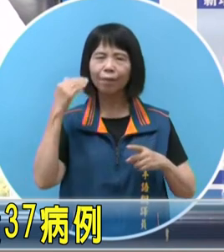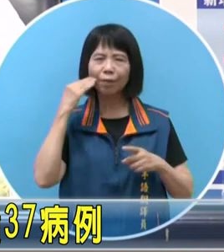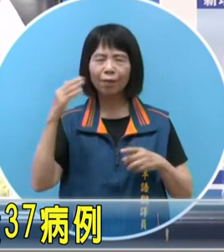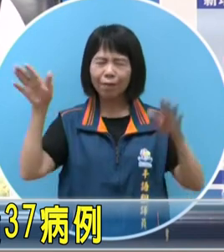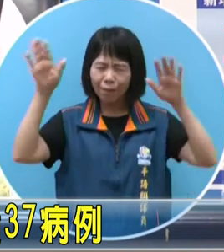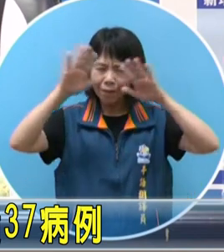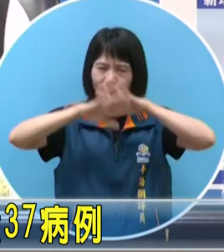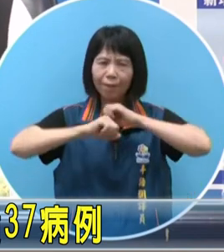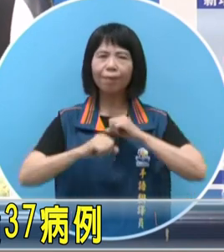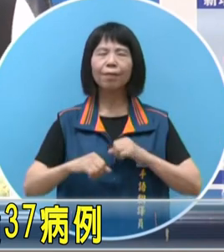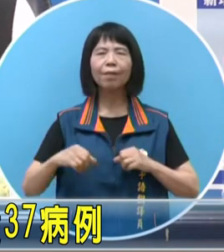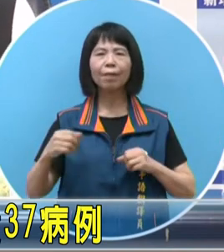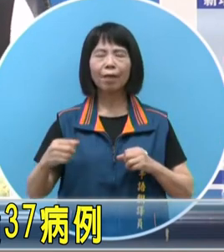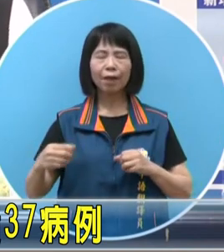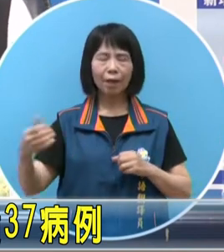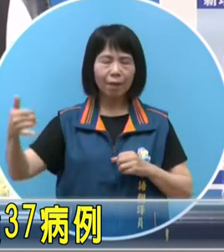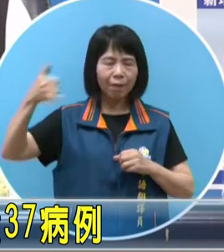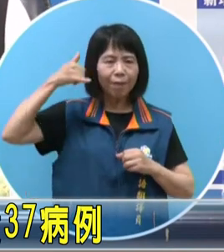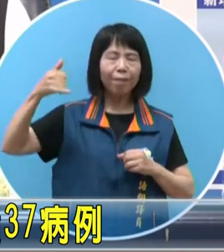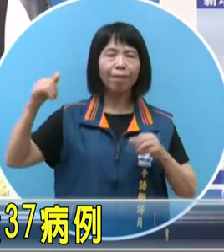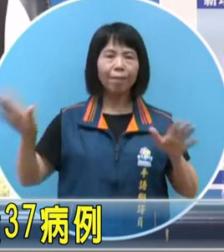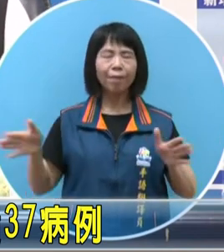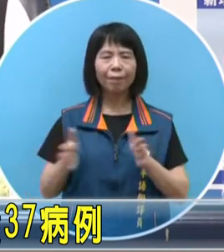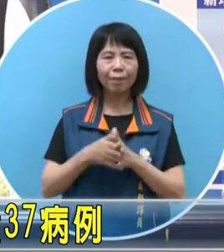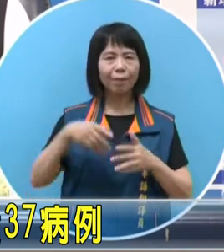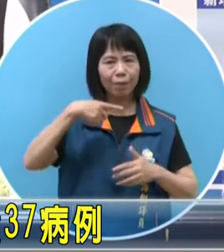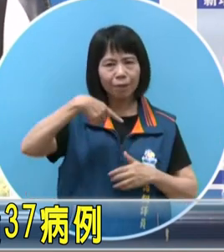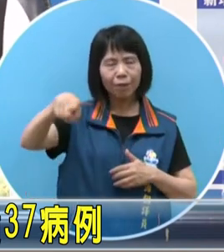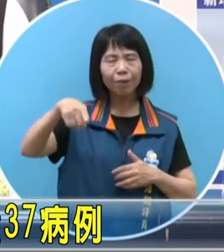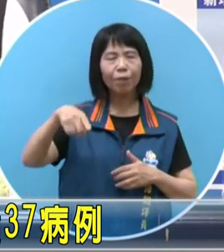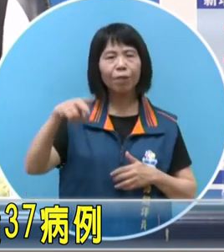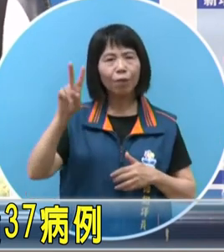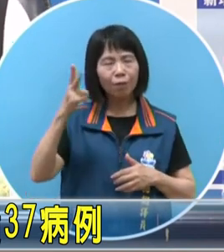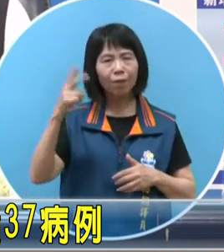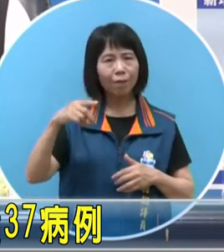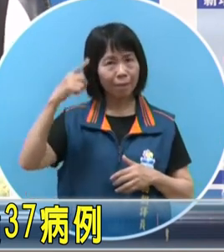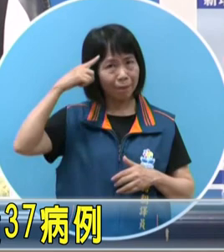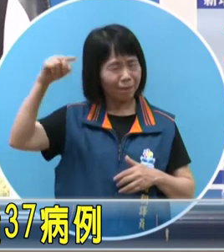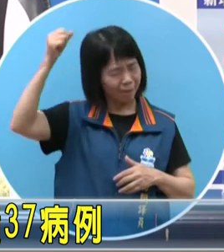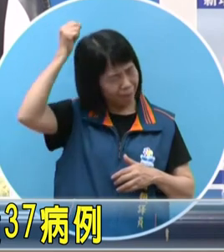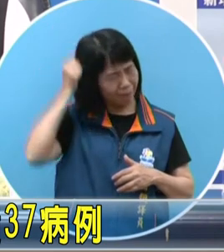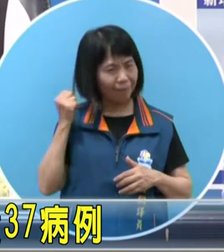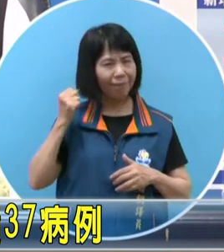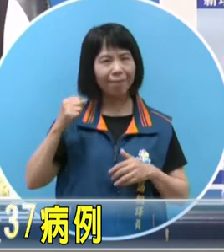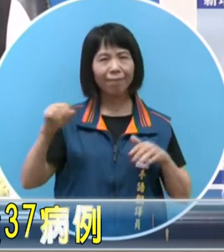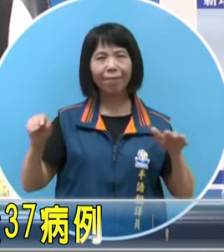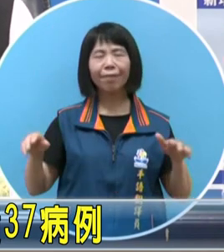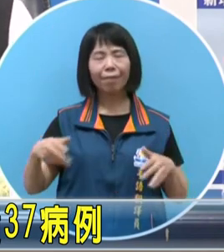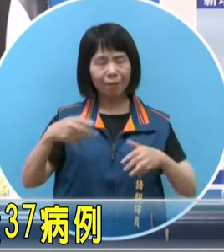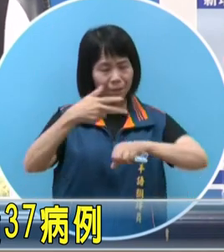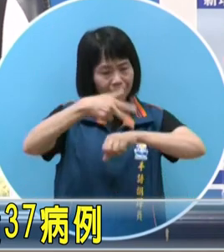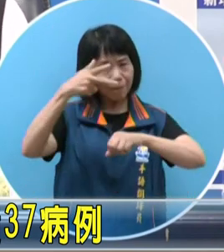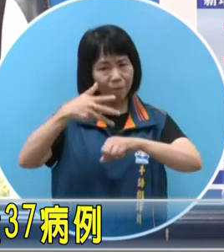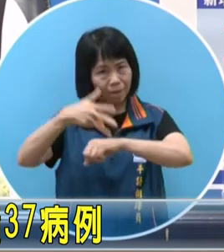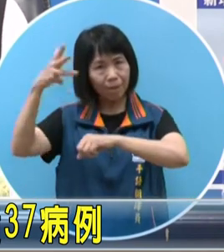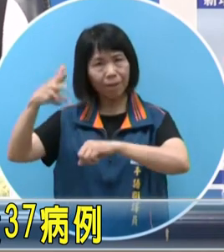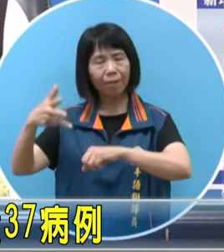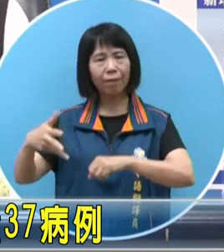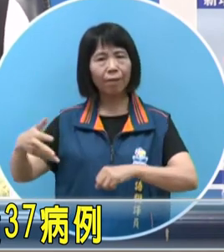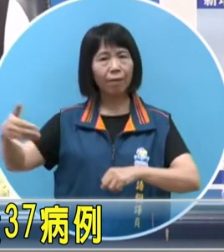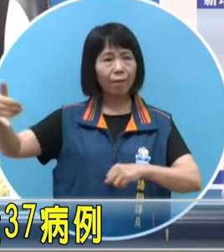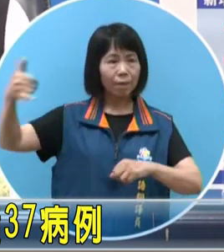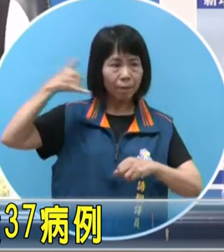CDC 我们确诊案例，常常有时候甚至是隔天的早上7、8点才接